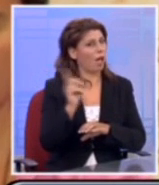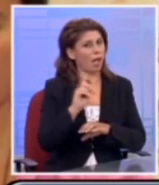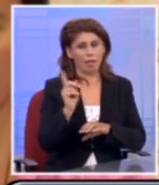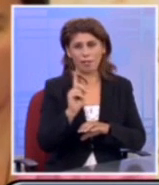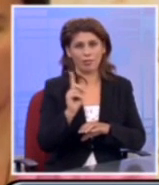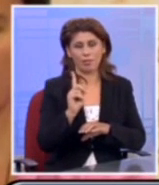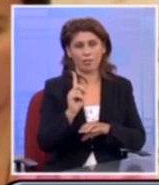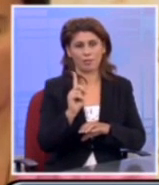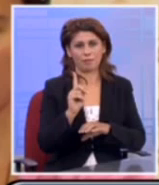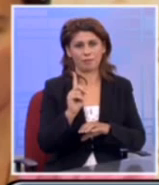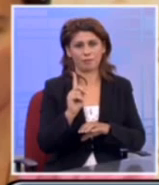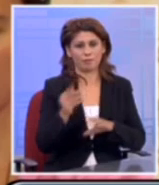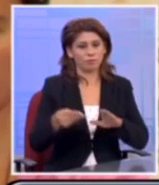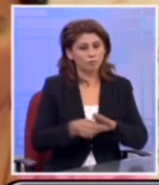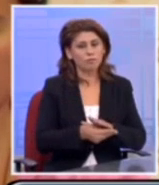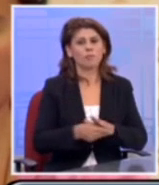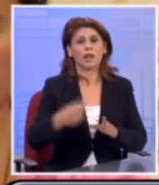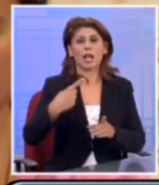μπήκαν στο ελληνικό